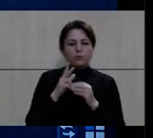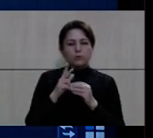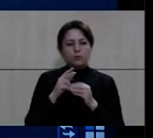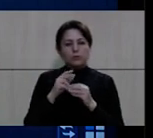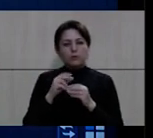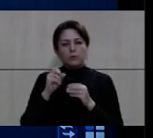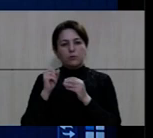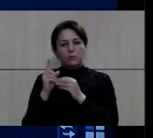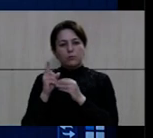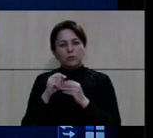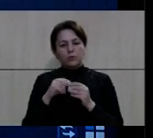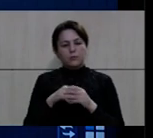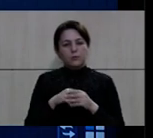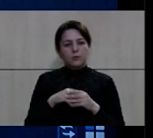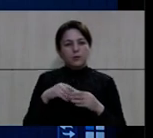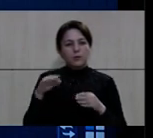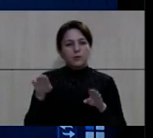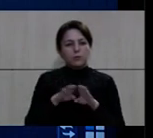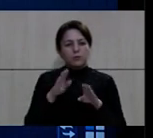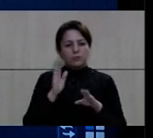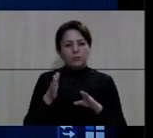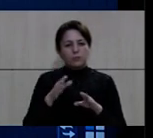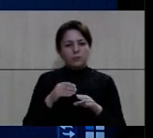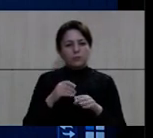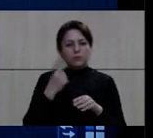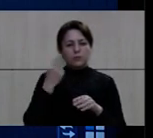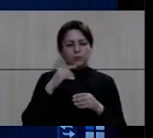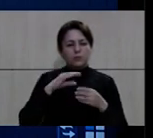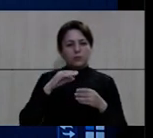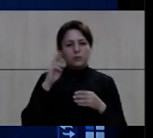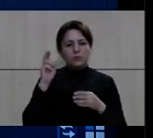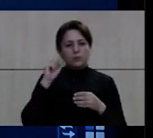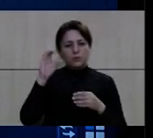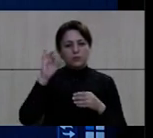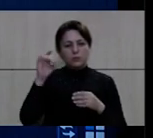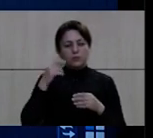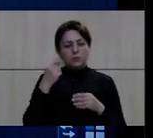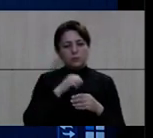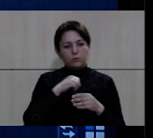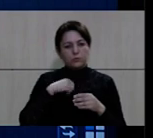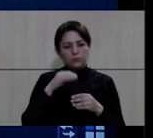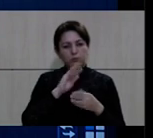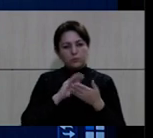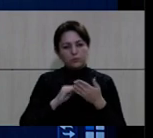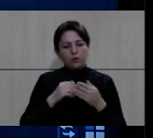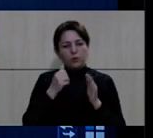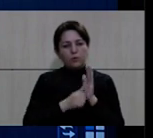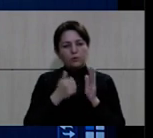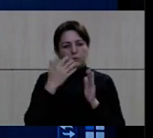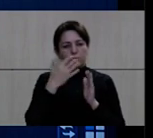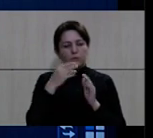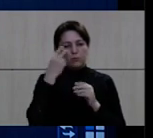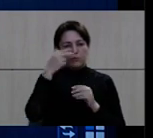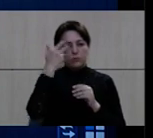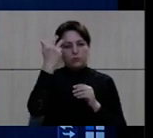13-тан 11 тең болады. Бірінші кәсірні өзін езіп оламыз. 65-тан